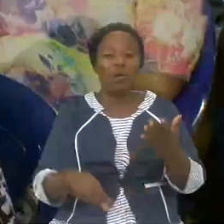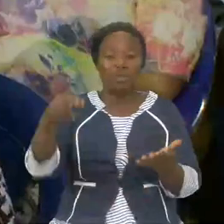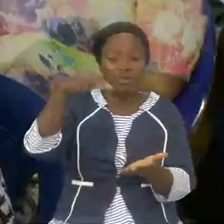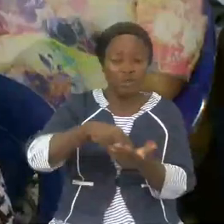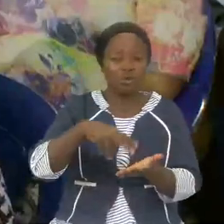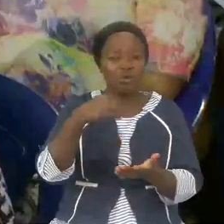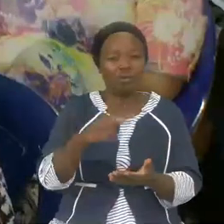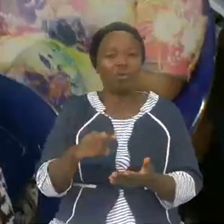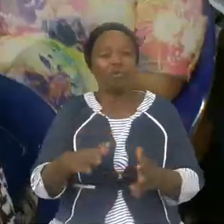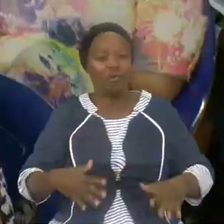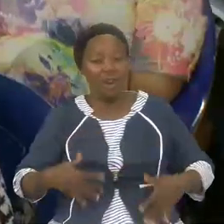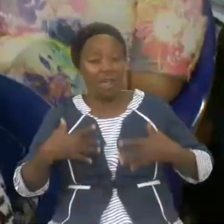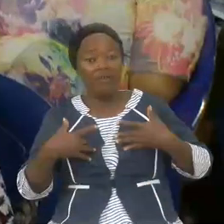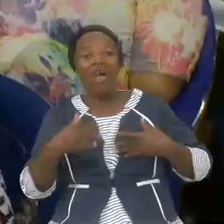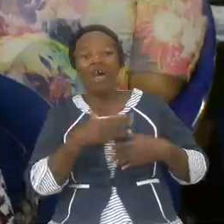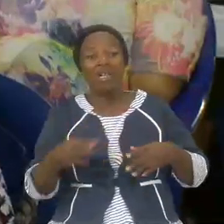ressusciteront pour la vie.